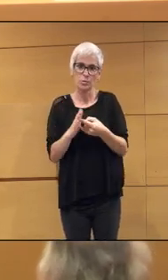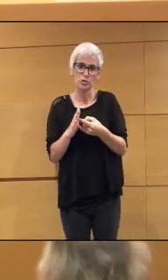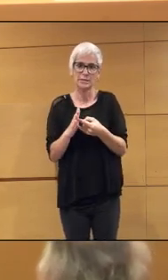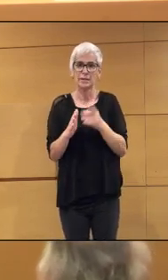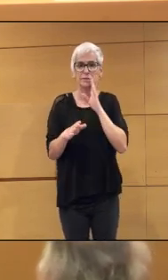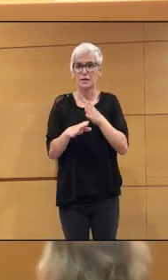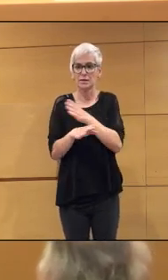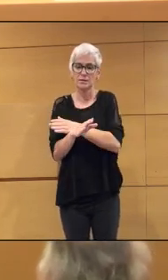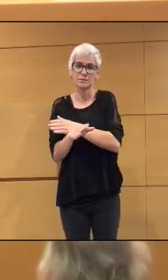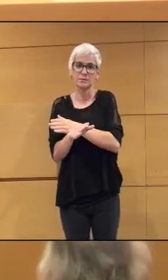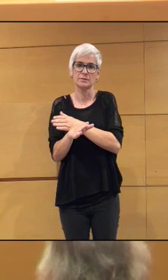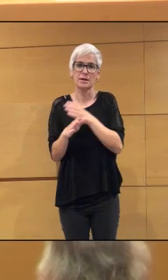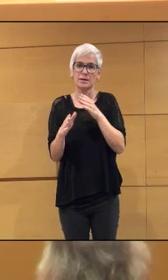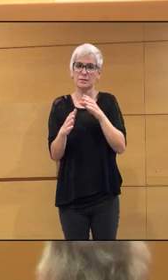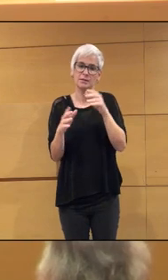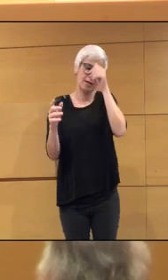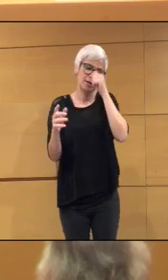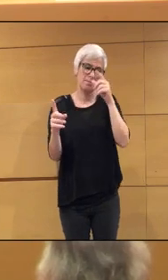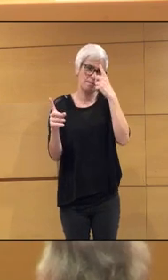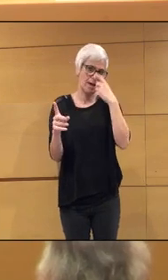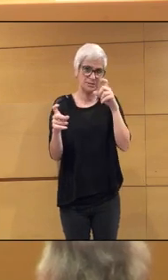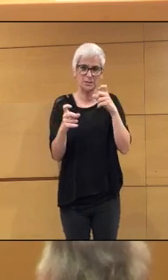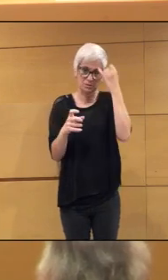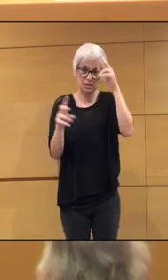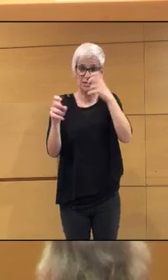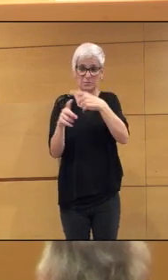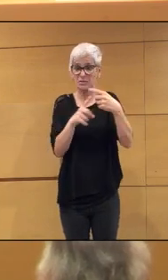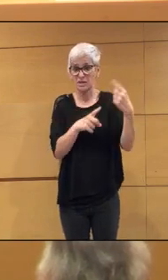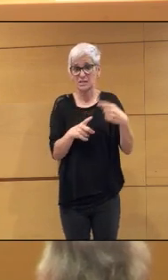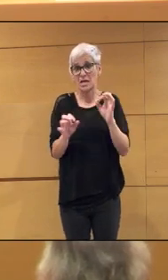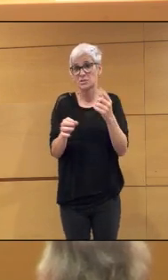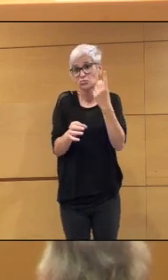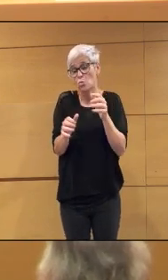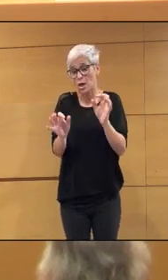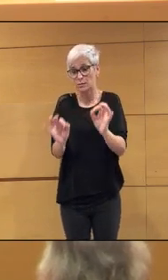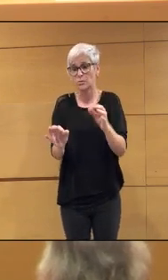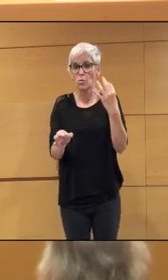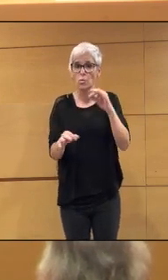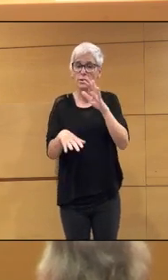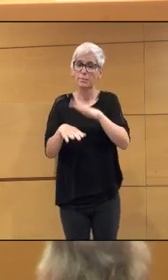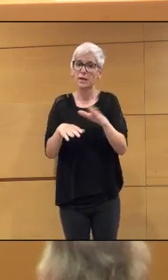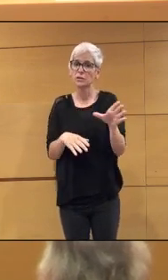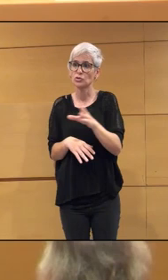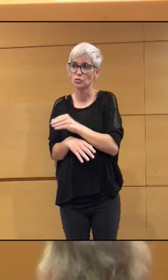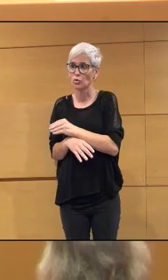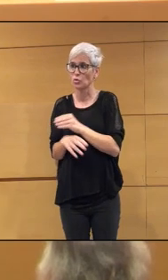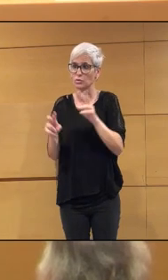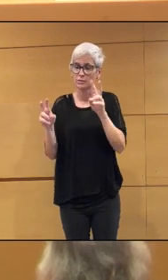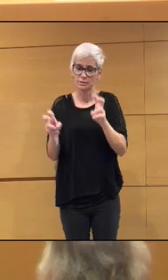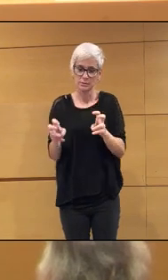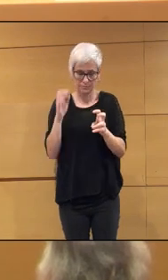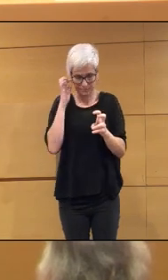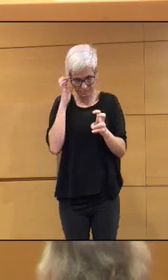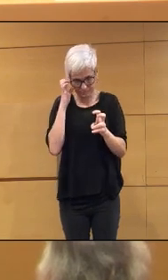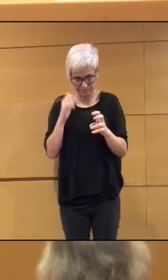Young Archers, el destacaria com una de les iniciatives, i no només per tot el que he après sobre moviment